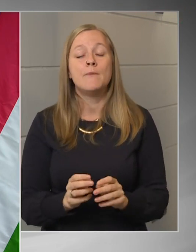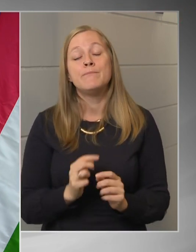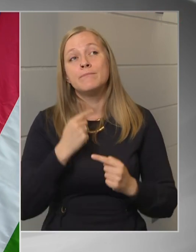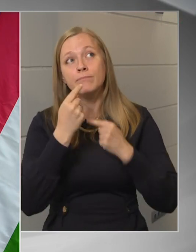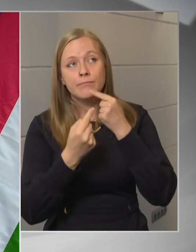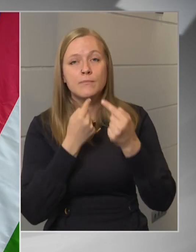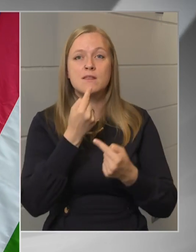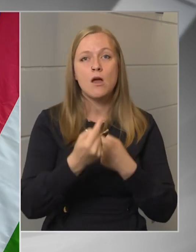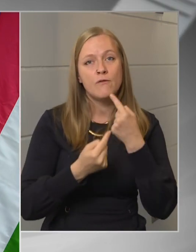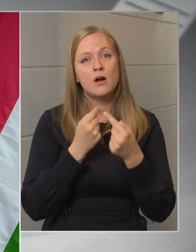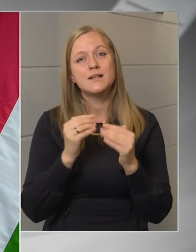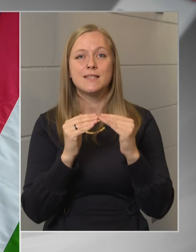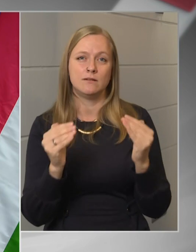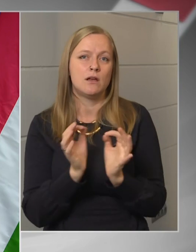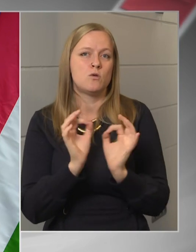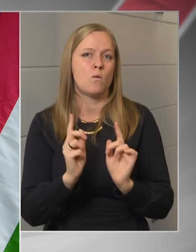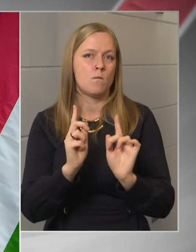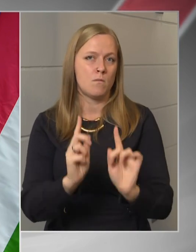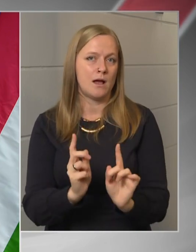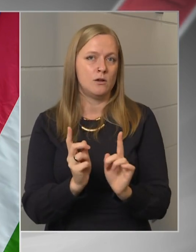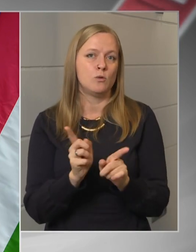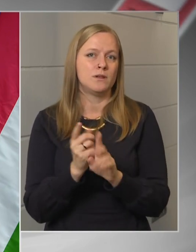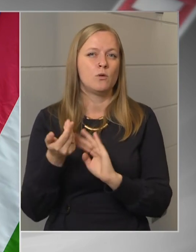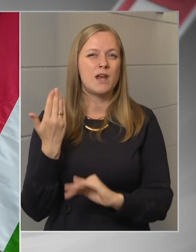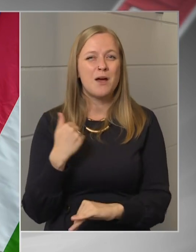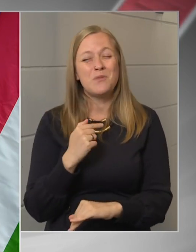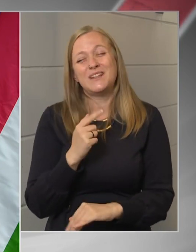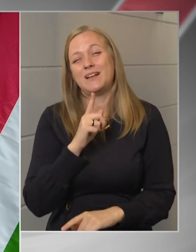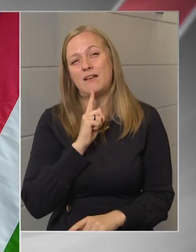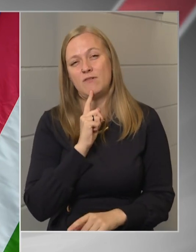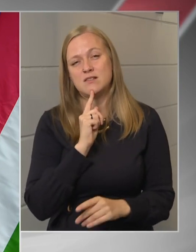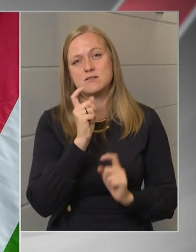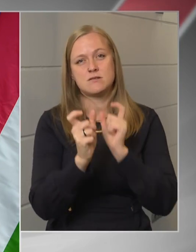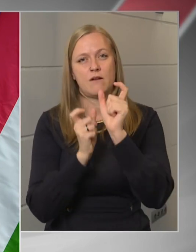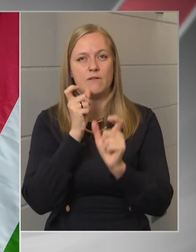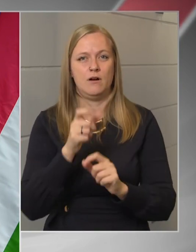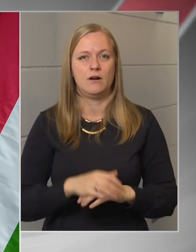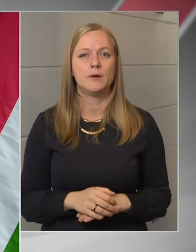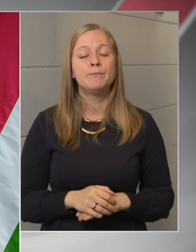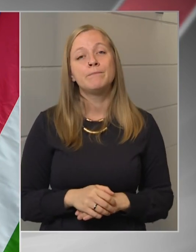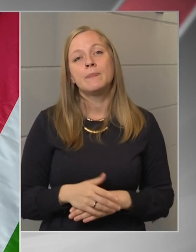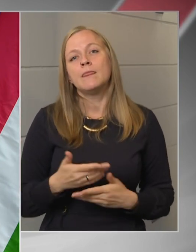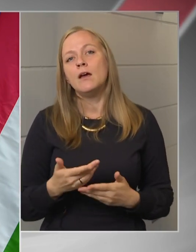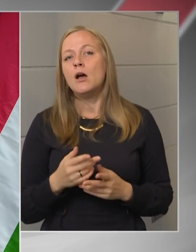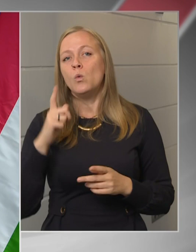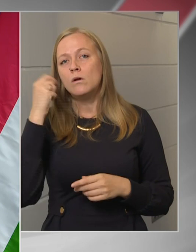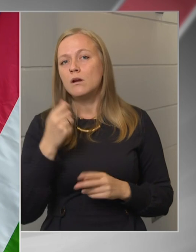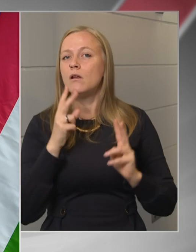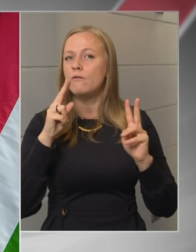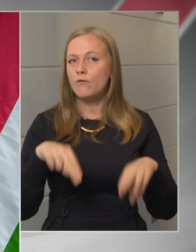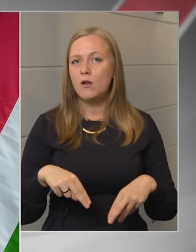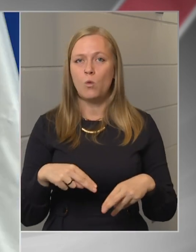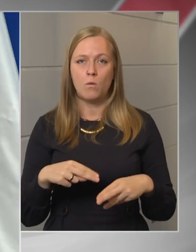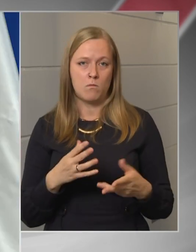de a szavak itt kevesek. Tehát mi csak azt tartjuk megnyugtató megoldásnak, hogyha Ukrajna valóban egyességre jut